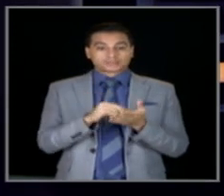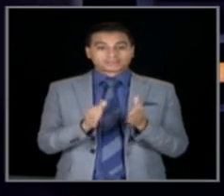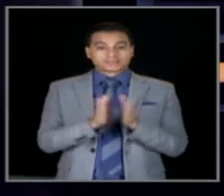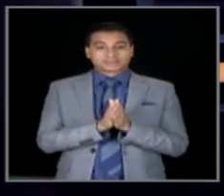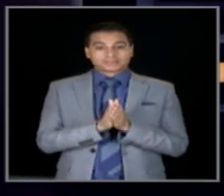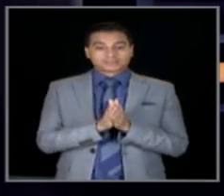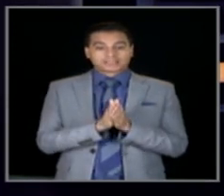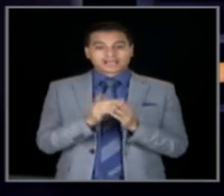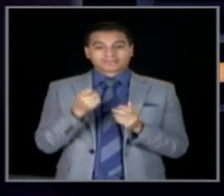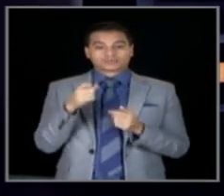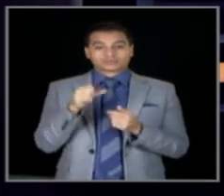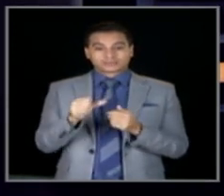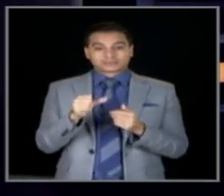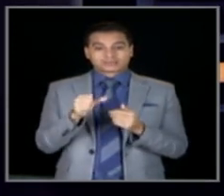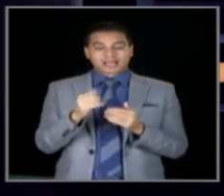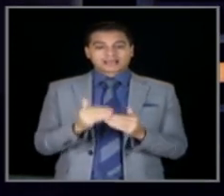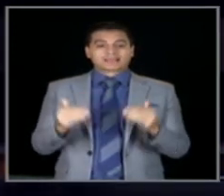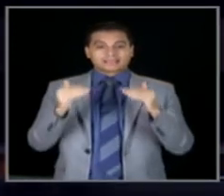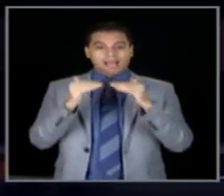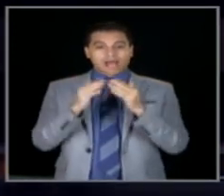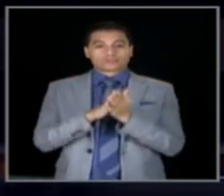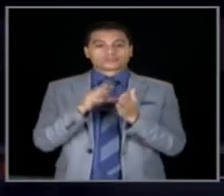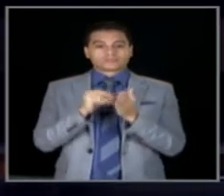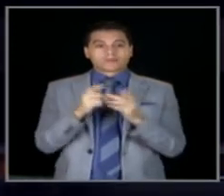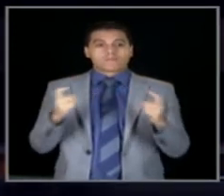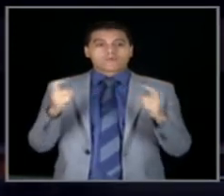متعادل. 95 تتعادلوا تاني